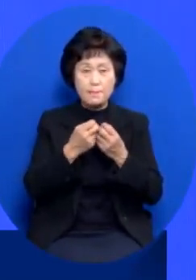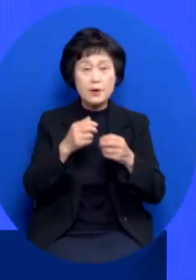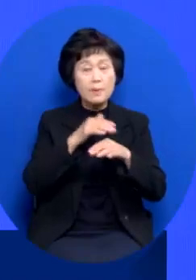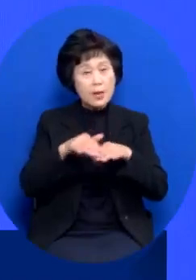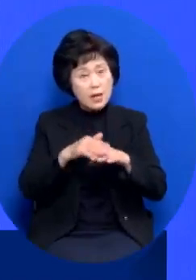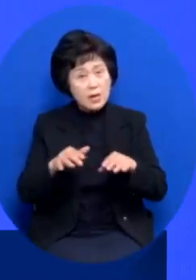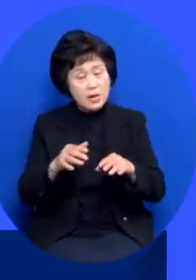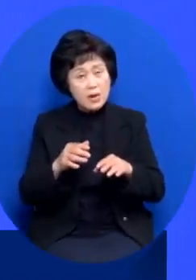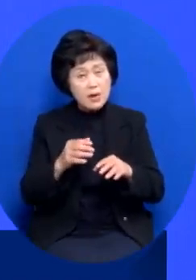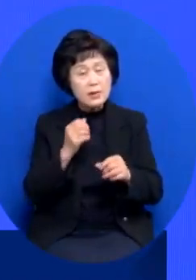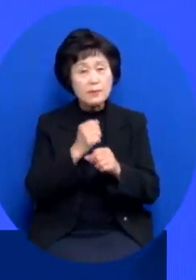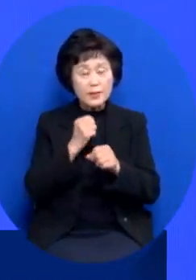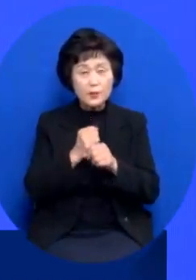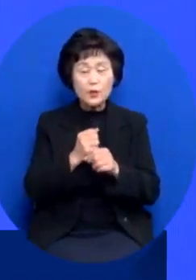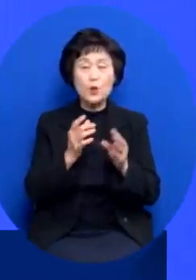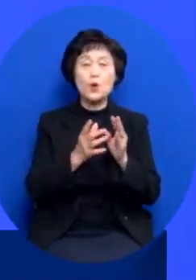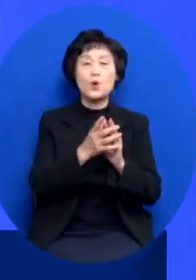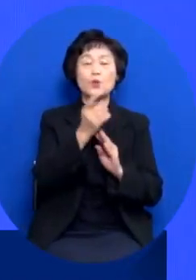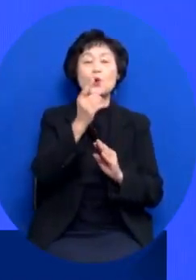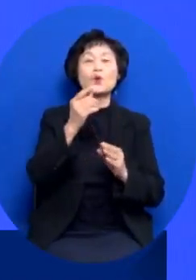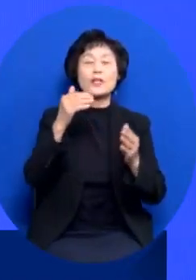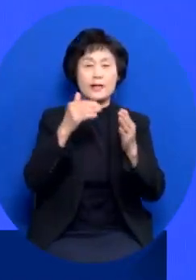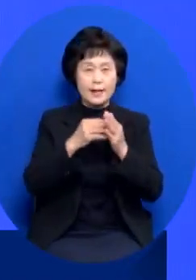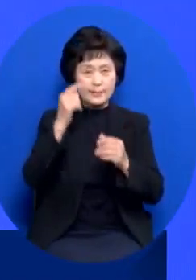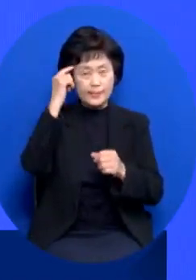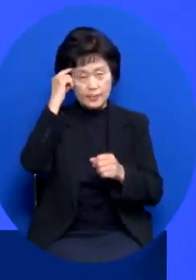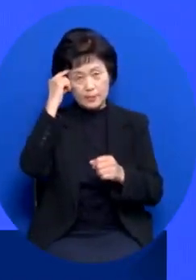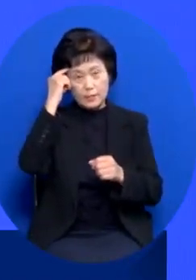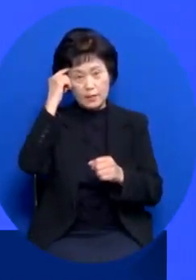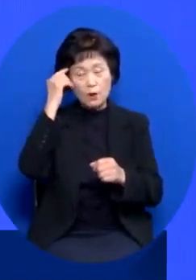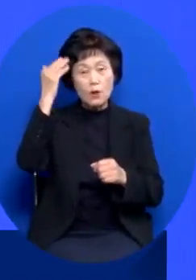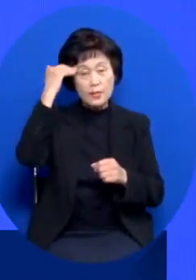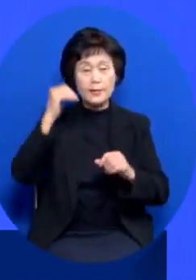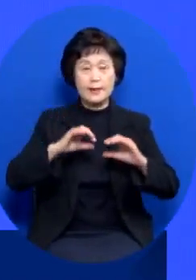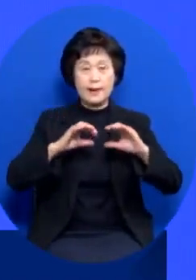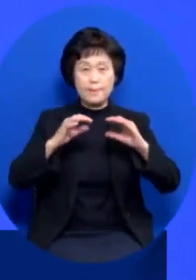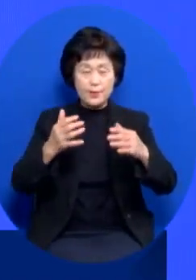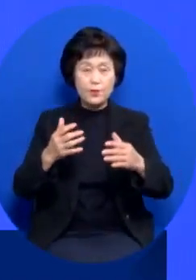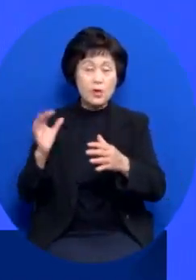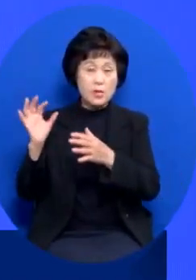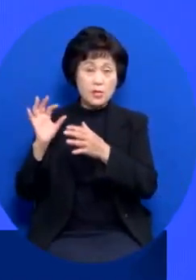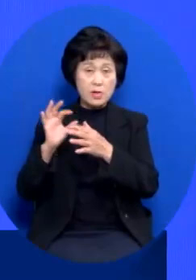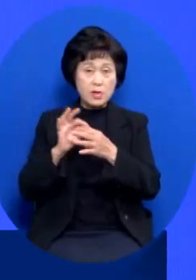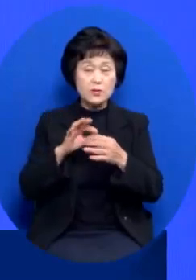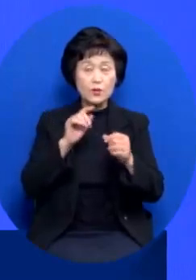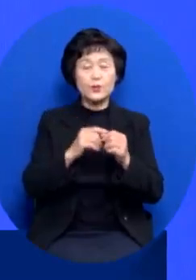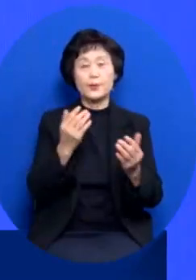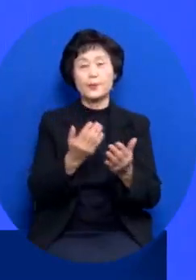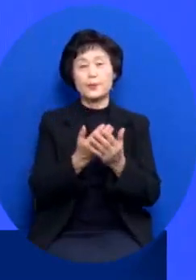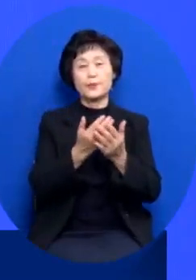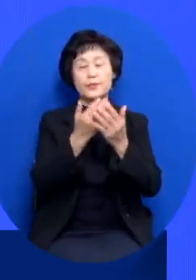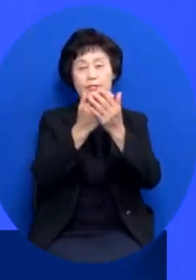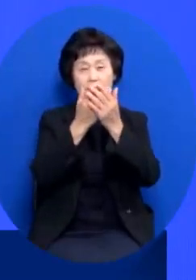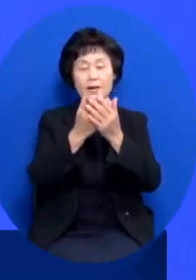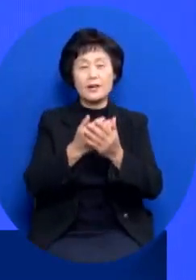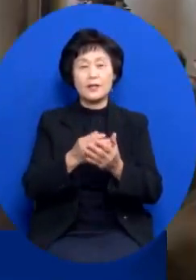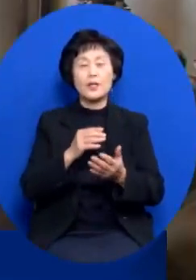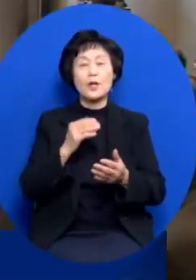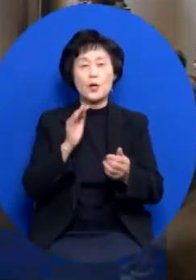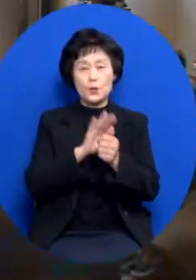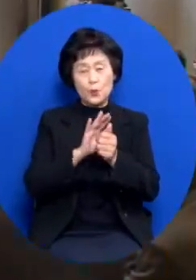발굴하여 통일까지 염두에 두면서 대한민국의 지속 가능 성장에 기여하려고